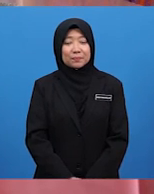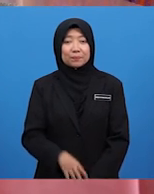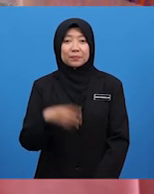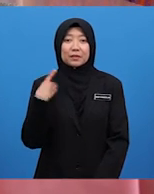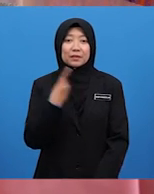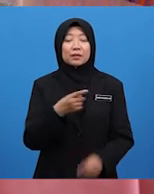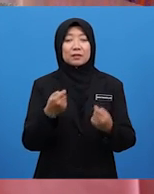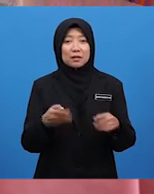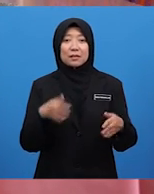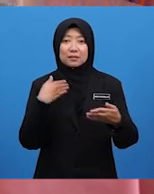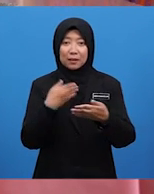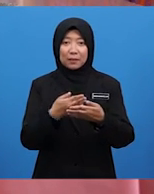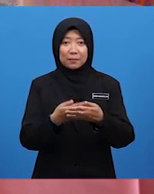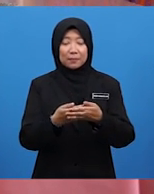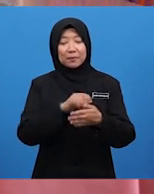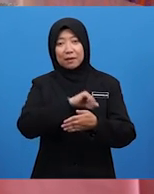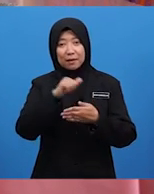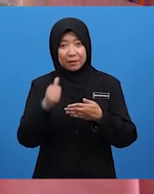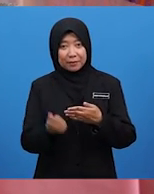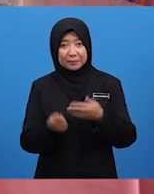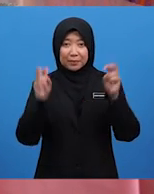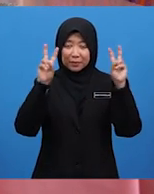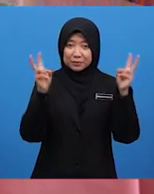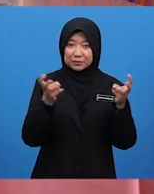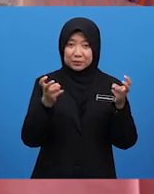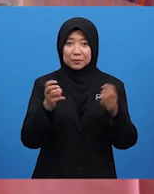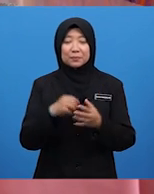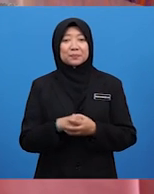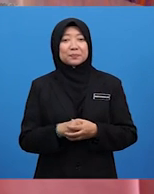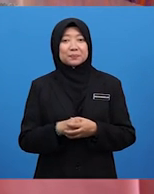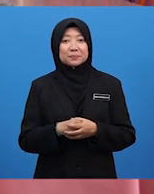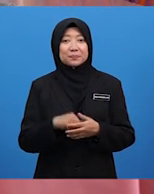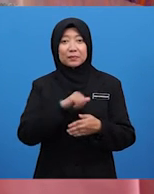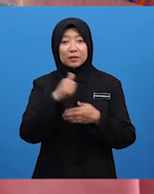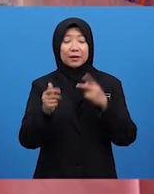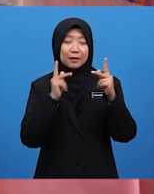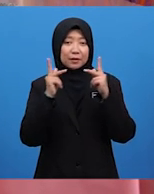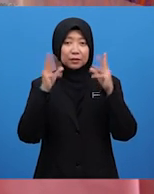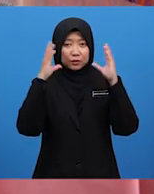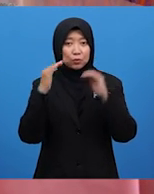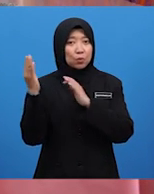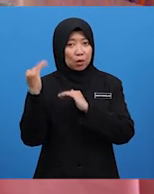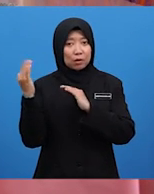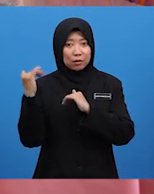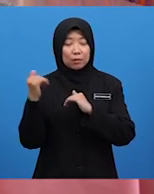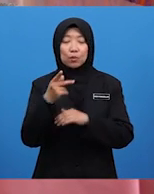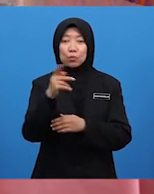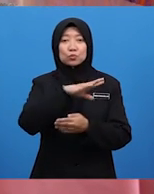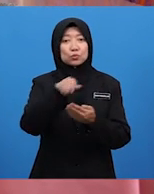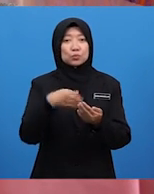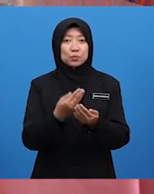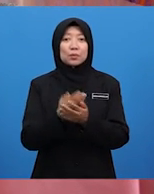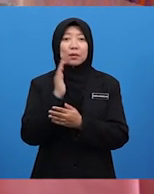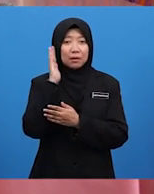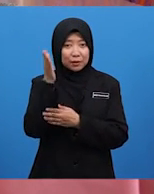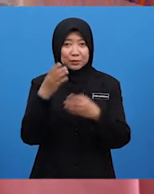Kita telah sampai ke penghujung episod. Akhir kata, cikgu amat berharap kamu semua